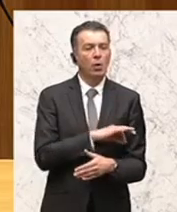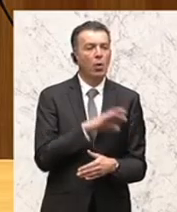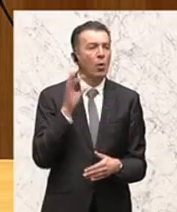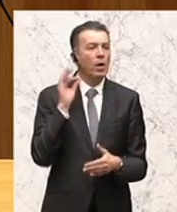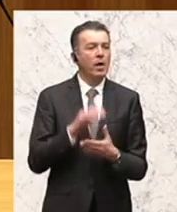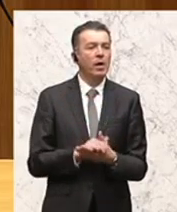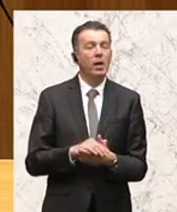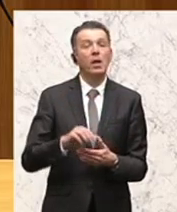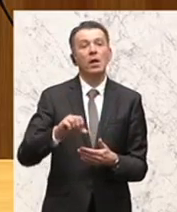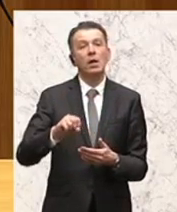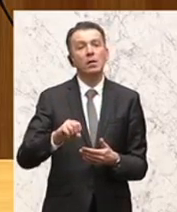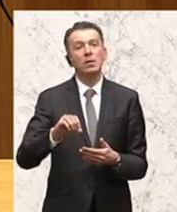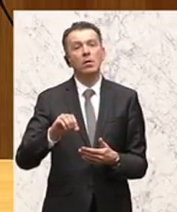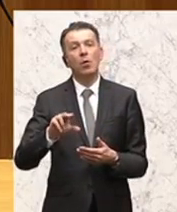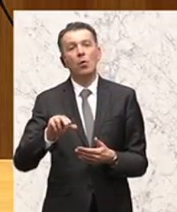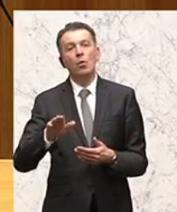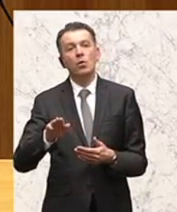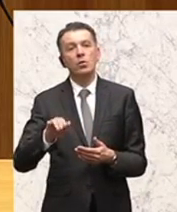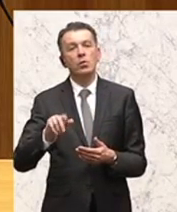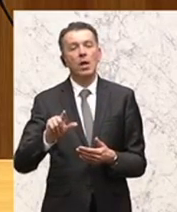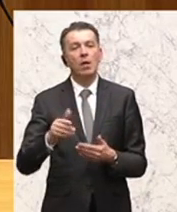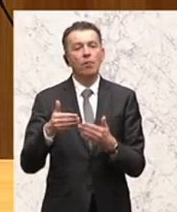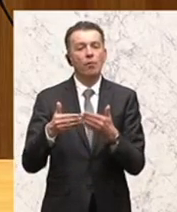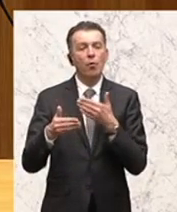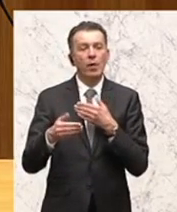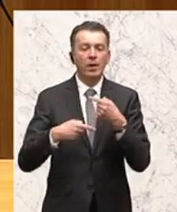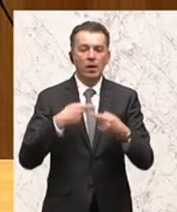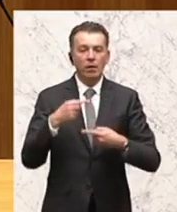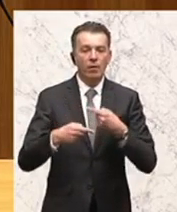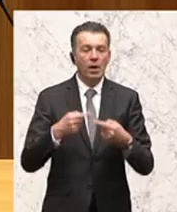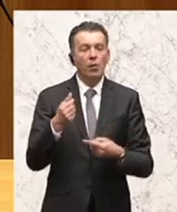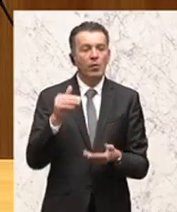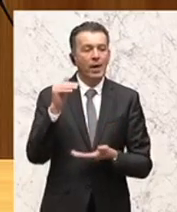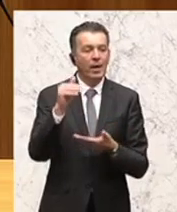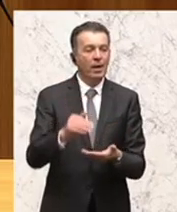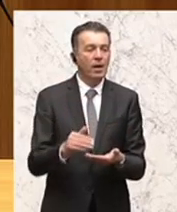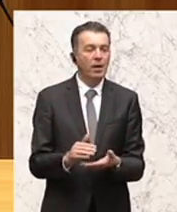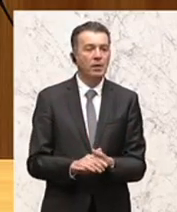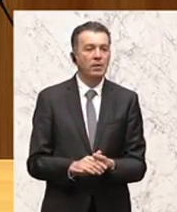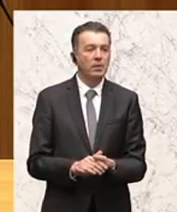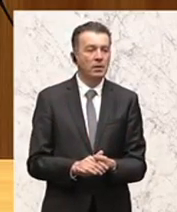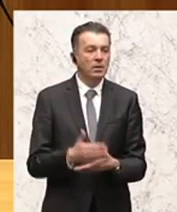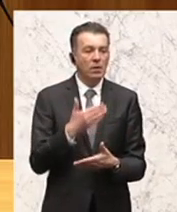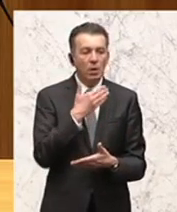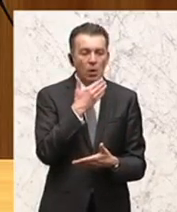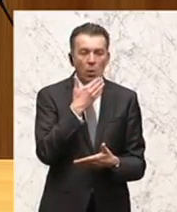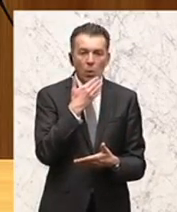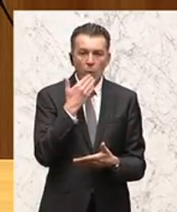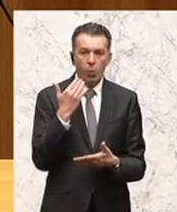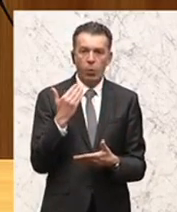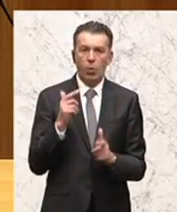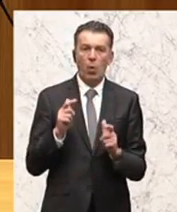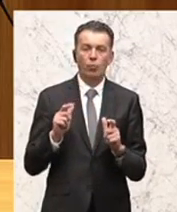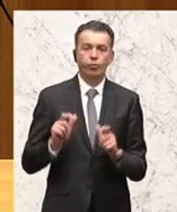Kollegin Suschil vorhin mit diesen Entwicklungsgeldern, dass man diese nicht einfriert, die jetzt